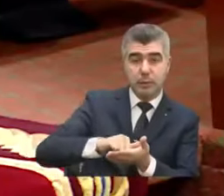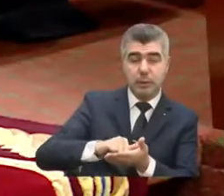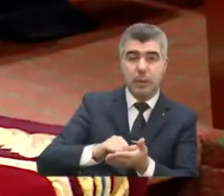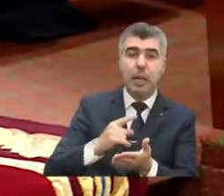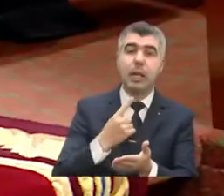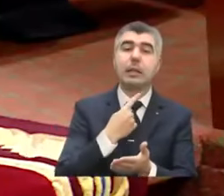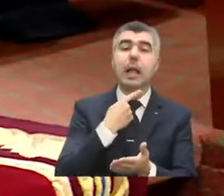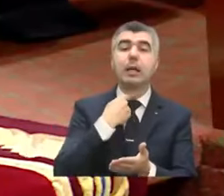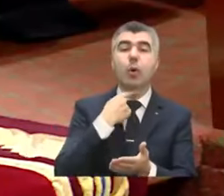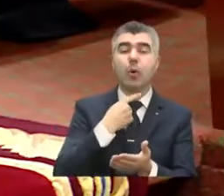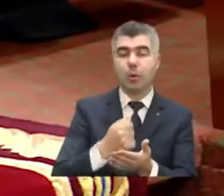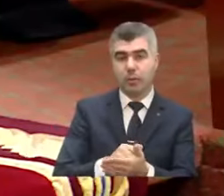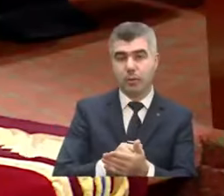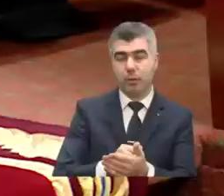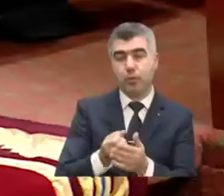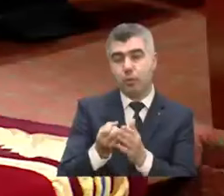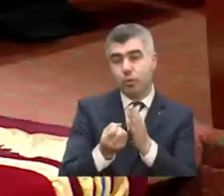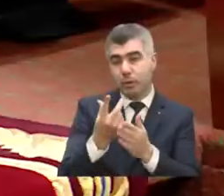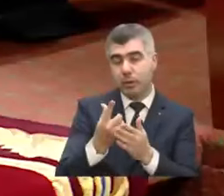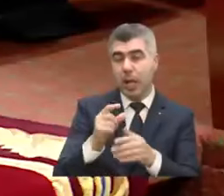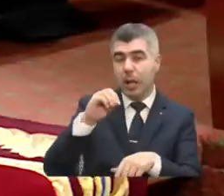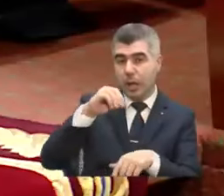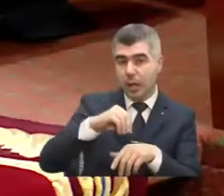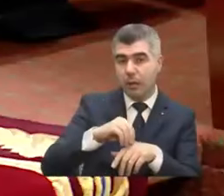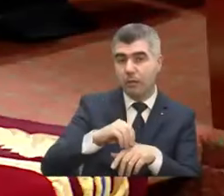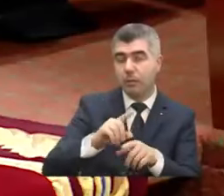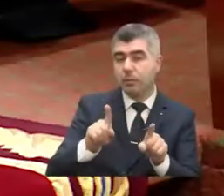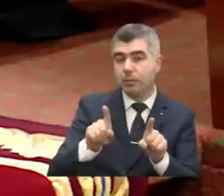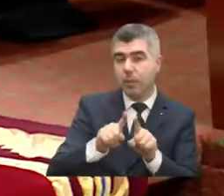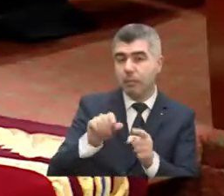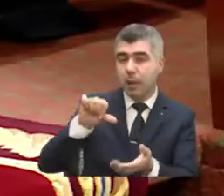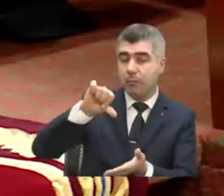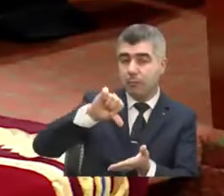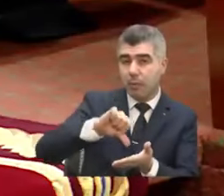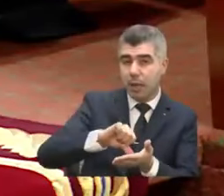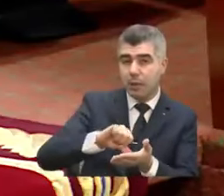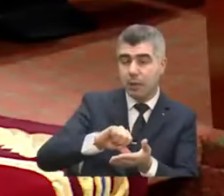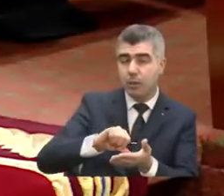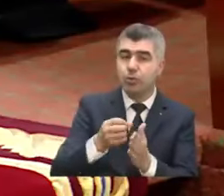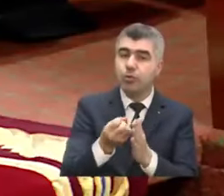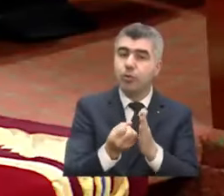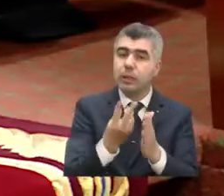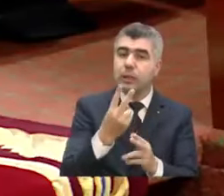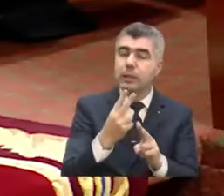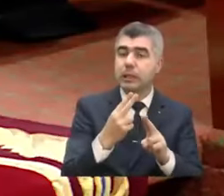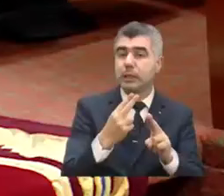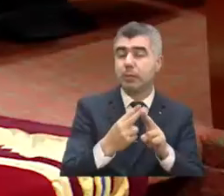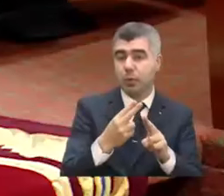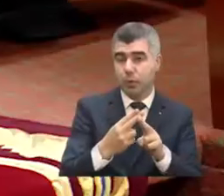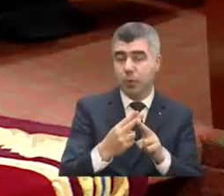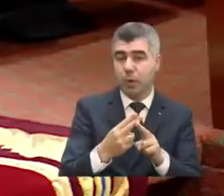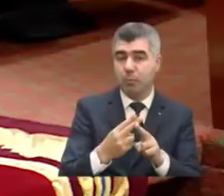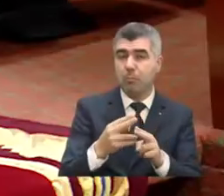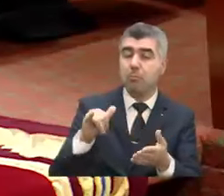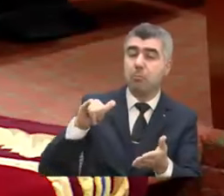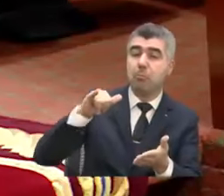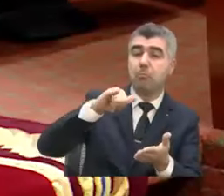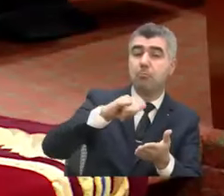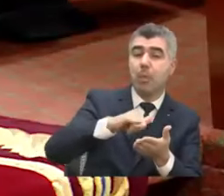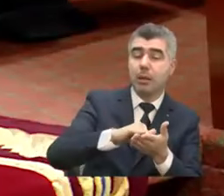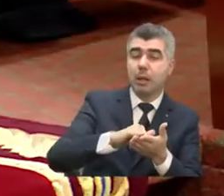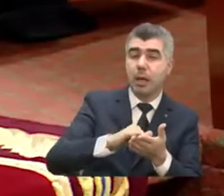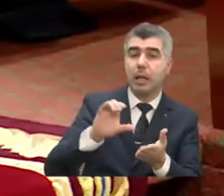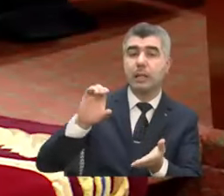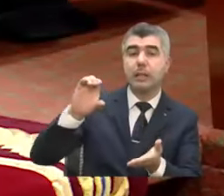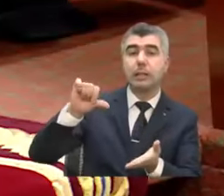العروي، محطة جديدة للرحلة الداخلية بمنطقة جديدة بمطار دولي دار